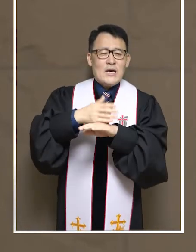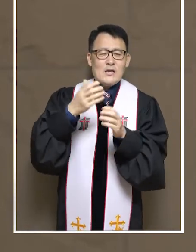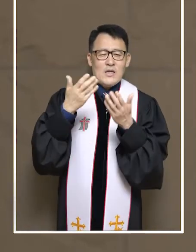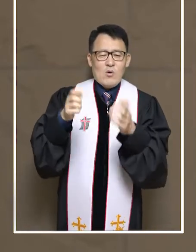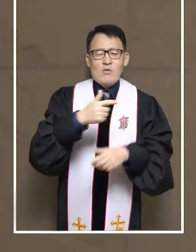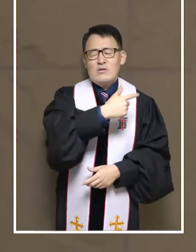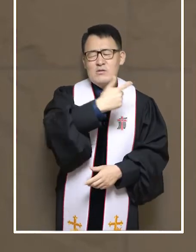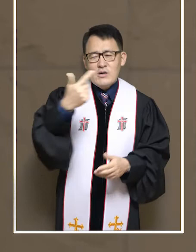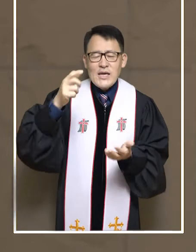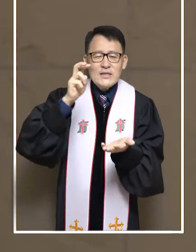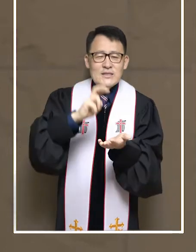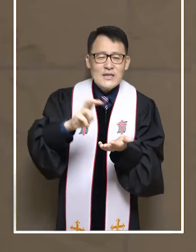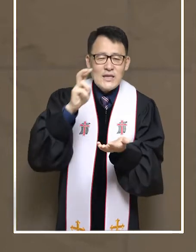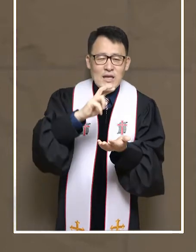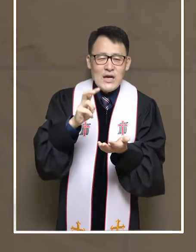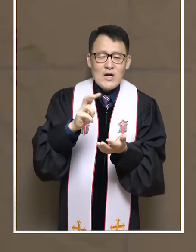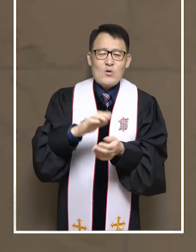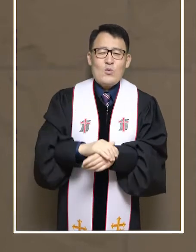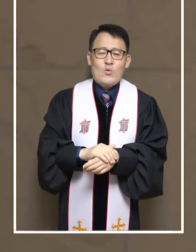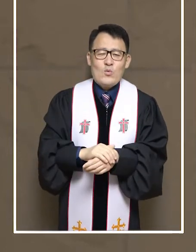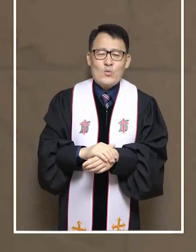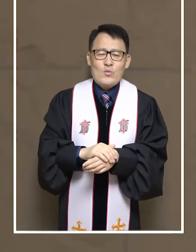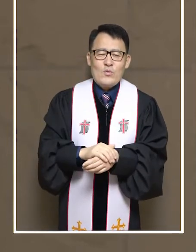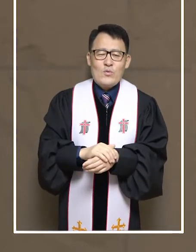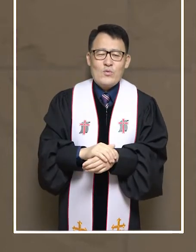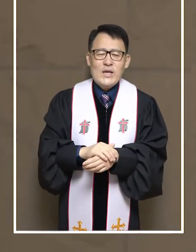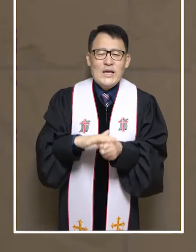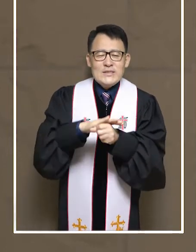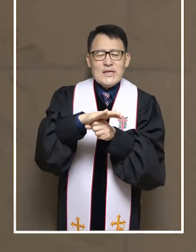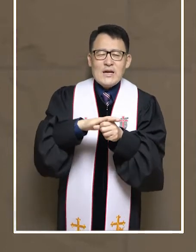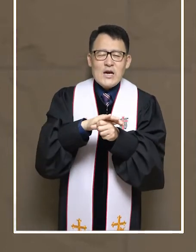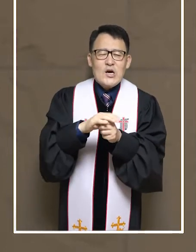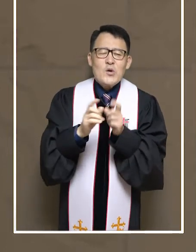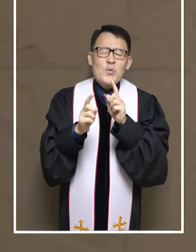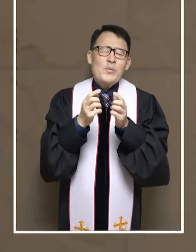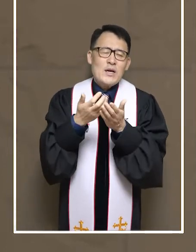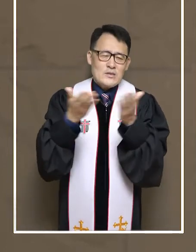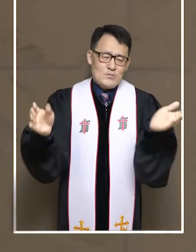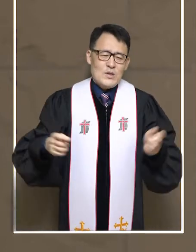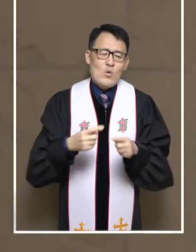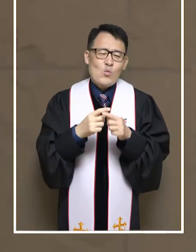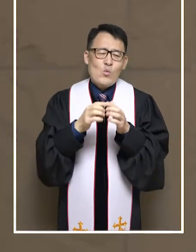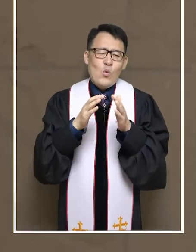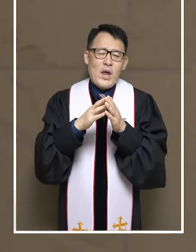날마다 감사하시고 더 크게 찬송하며 살아야만 되겠습니다.